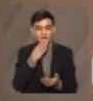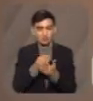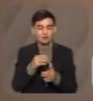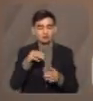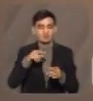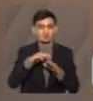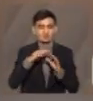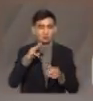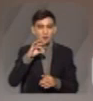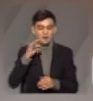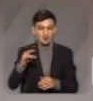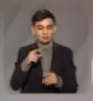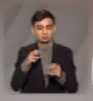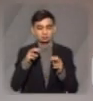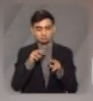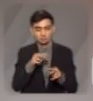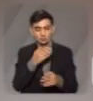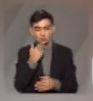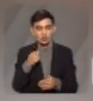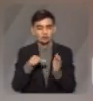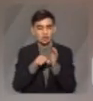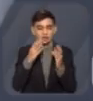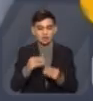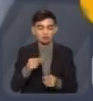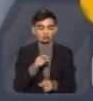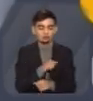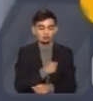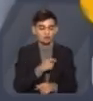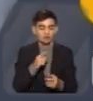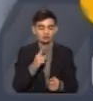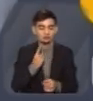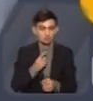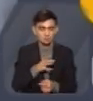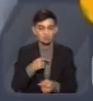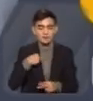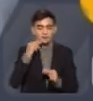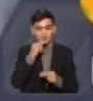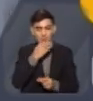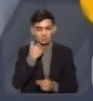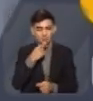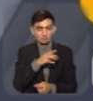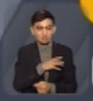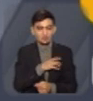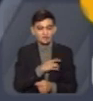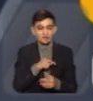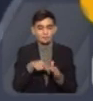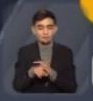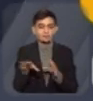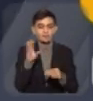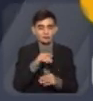екен. Ал 6 күн күтуі біздің кесіріміз емес деп ақталды. Тексереміз мобильный группамен. Оны анықтау